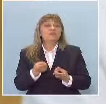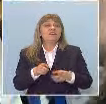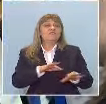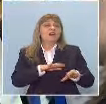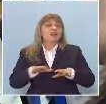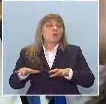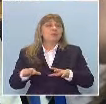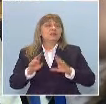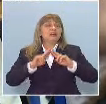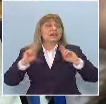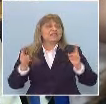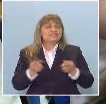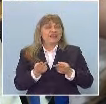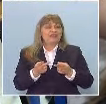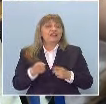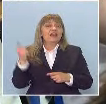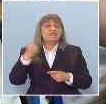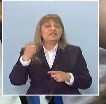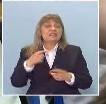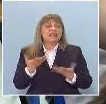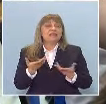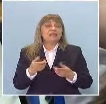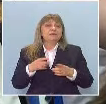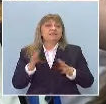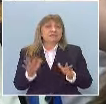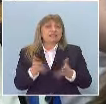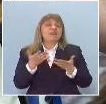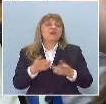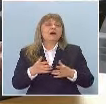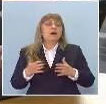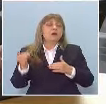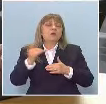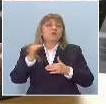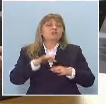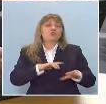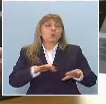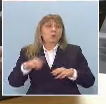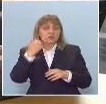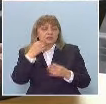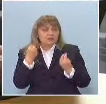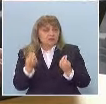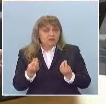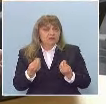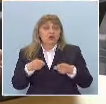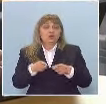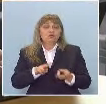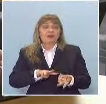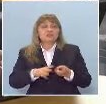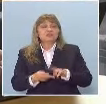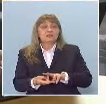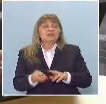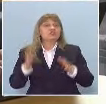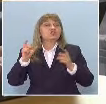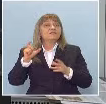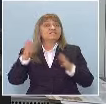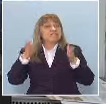свят, където всеки един аспект от ежедневието не става все по-дигитален и по-дигитален. Като смятам, че това ще се превръща в стандарт